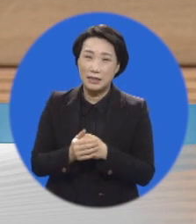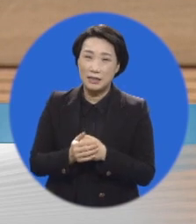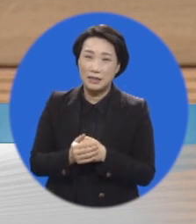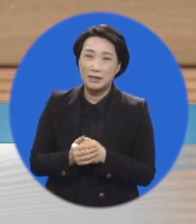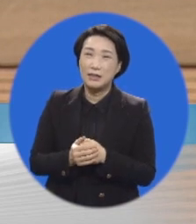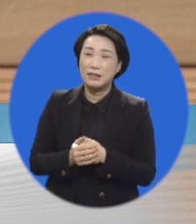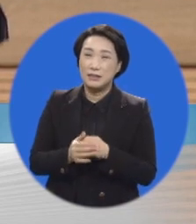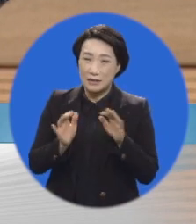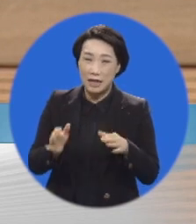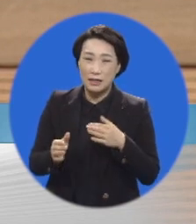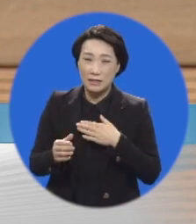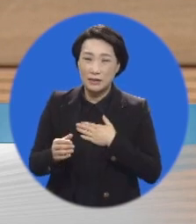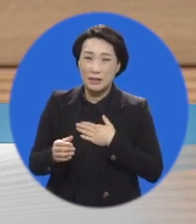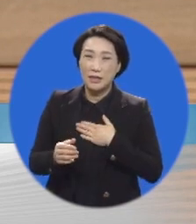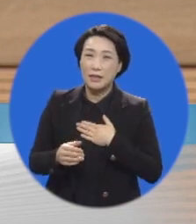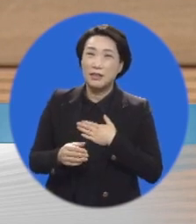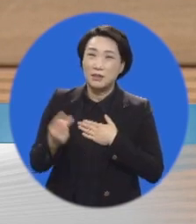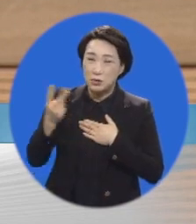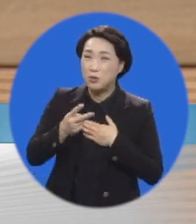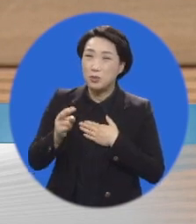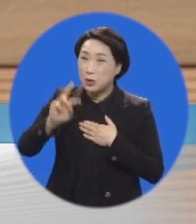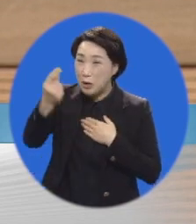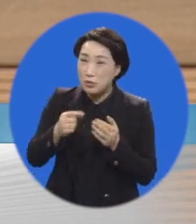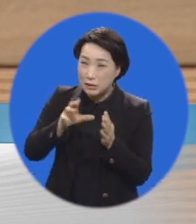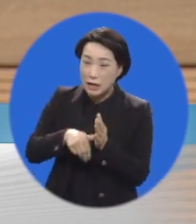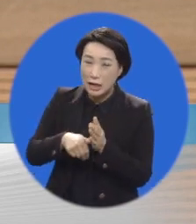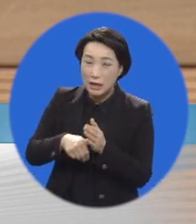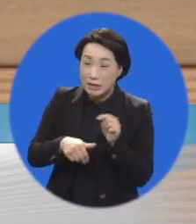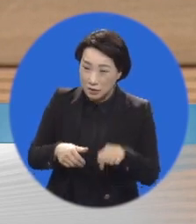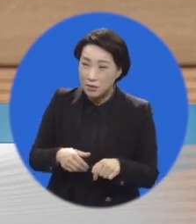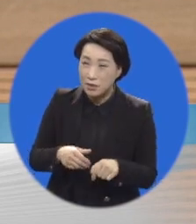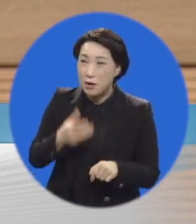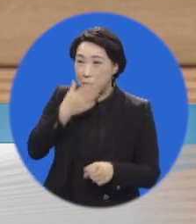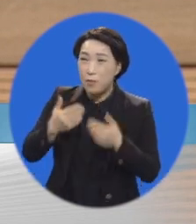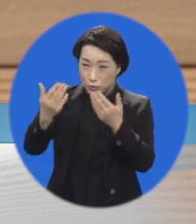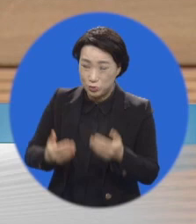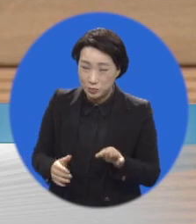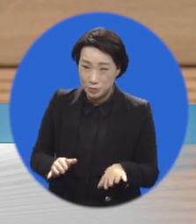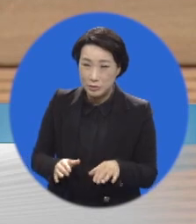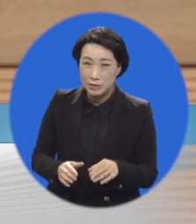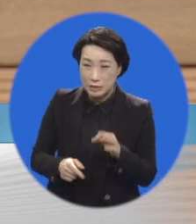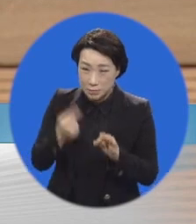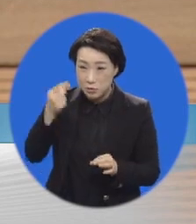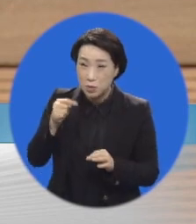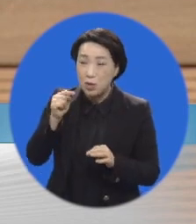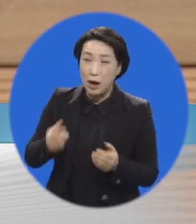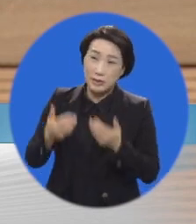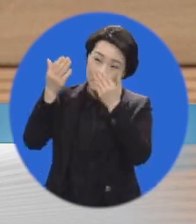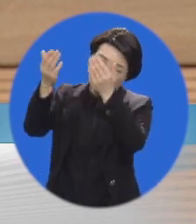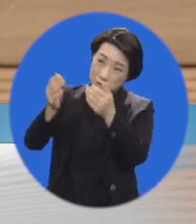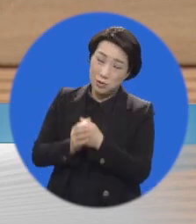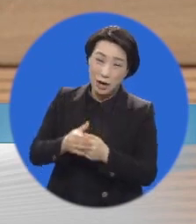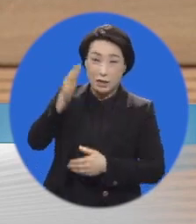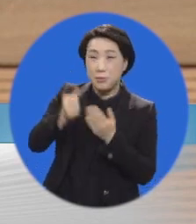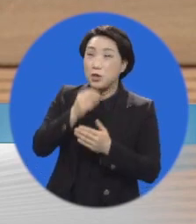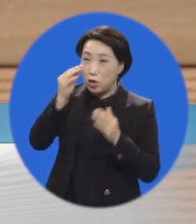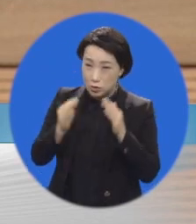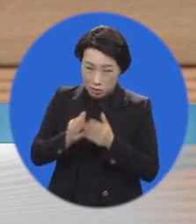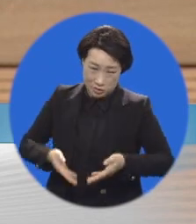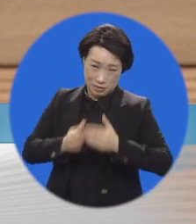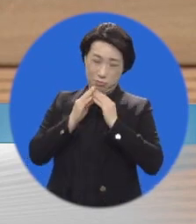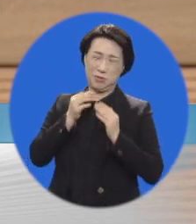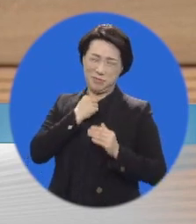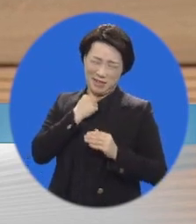주시면 내가 여기다 하나님께 십일조를 드릴 것이며 내가 하나님의 전을 세우겠나이다. 크,